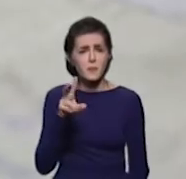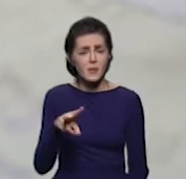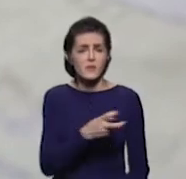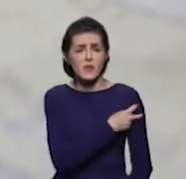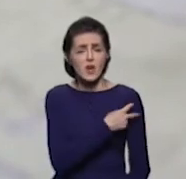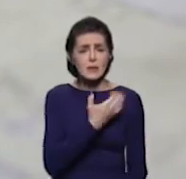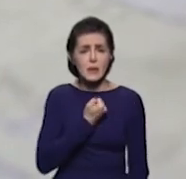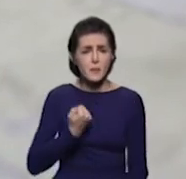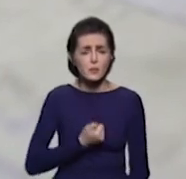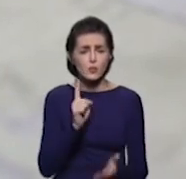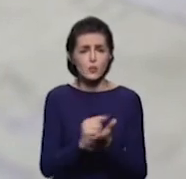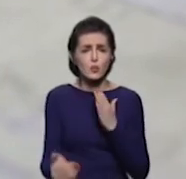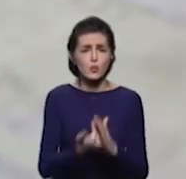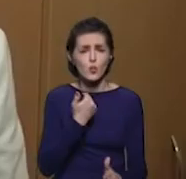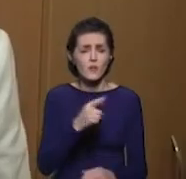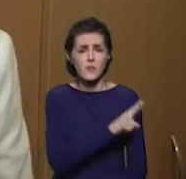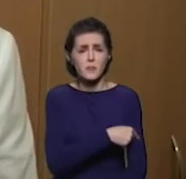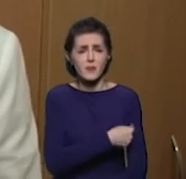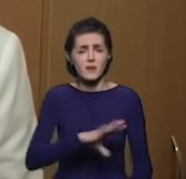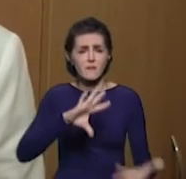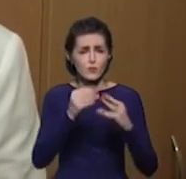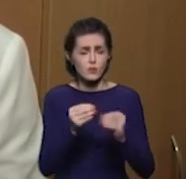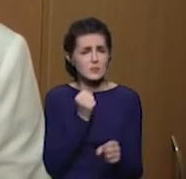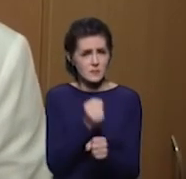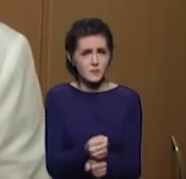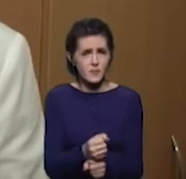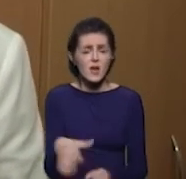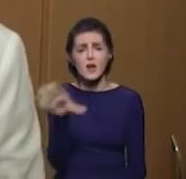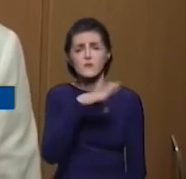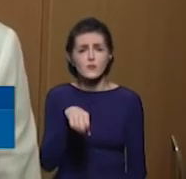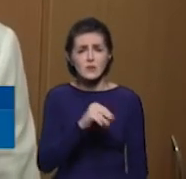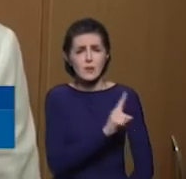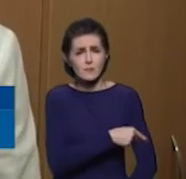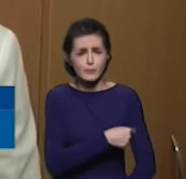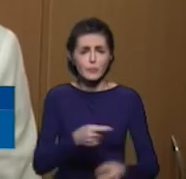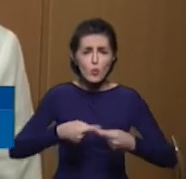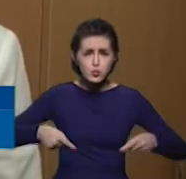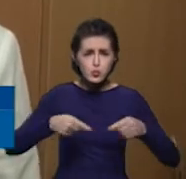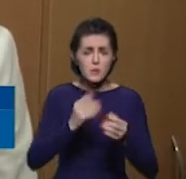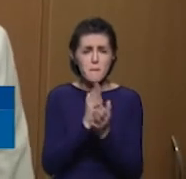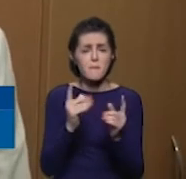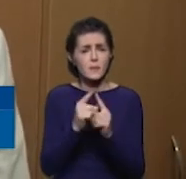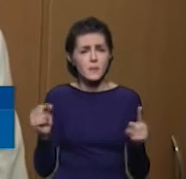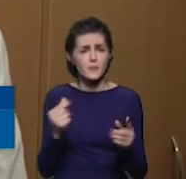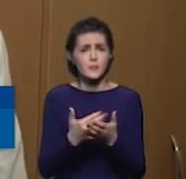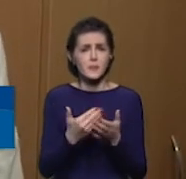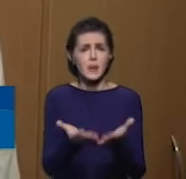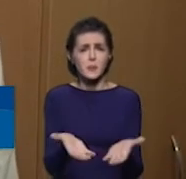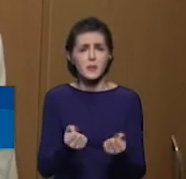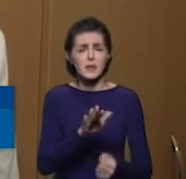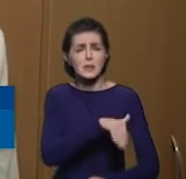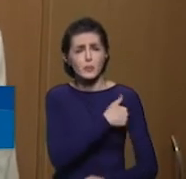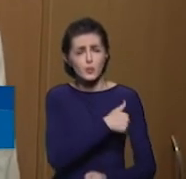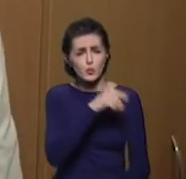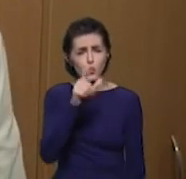має створити новий медичний висновок. Як правило, во всіх лечебних учреждениях є прием для